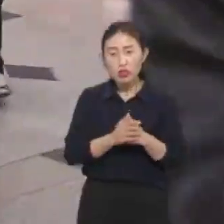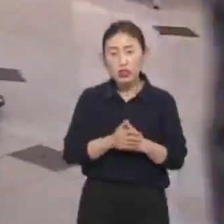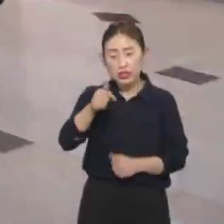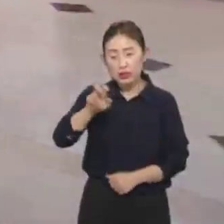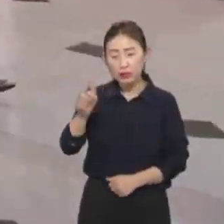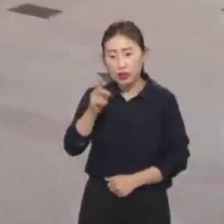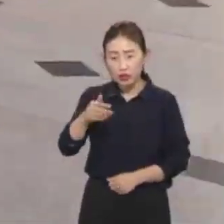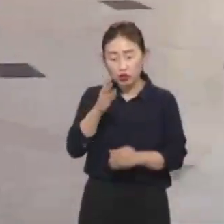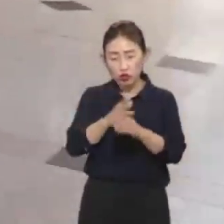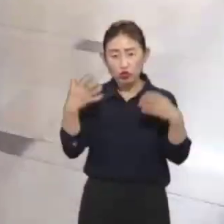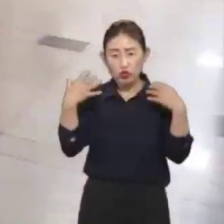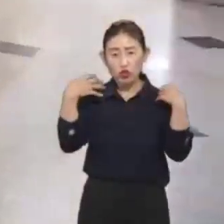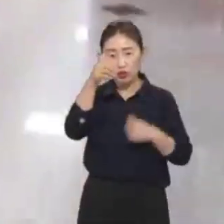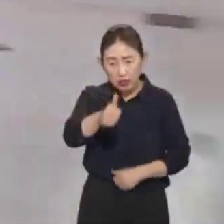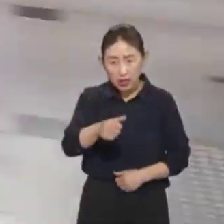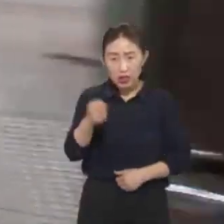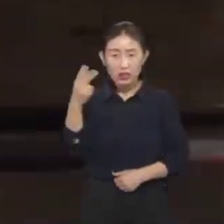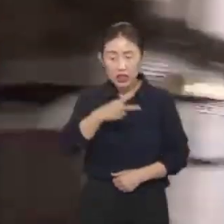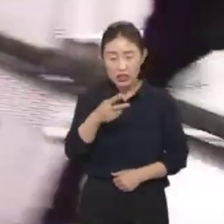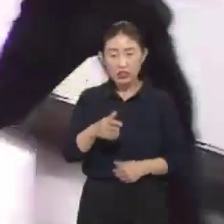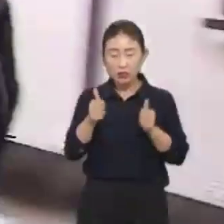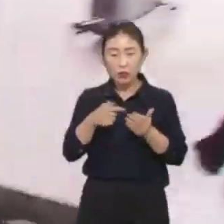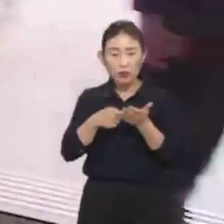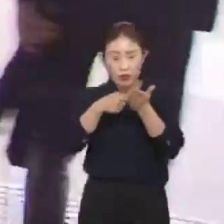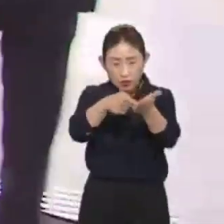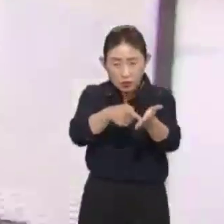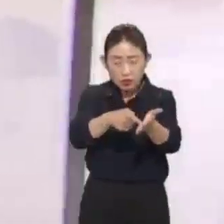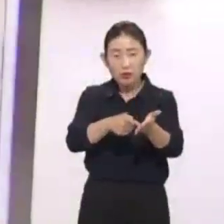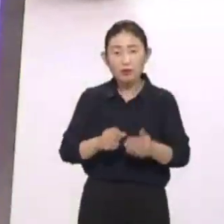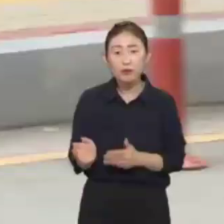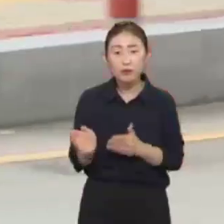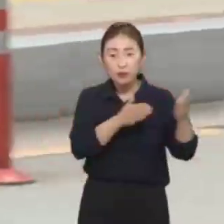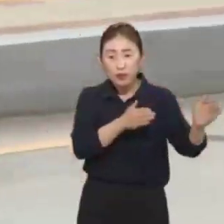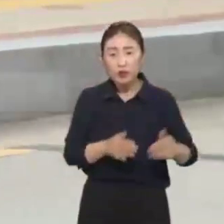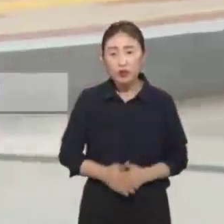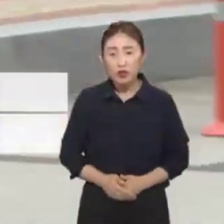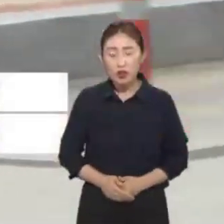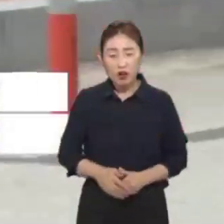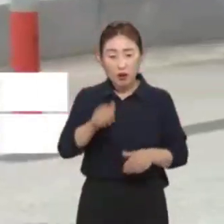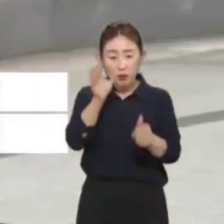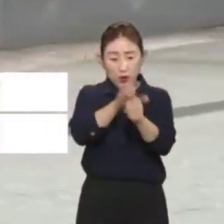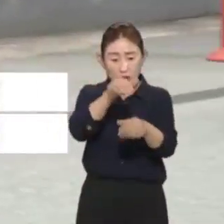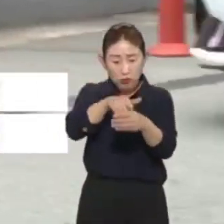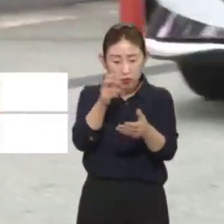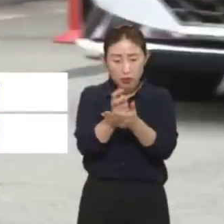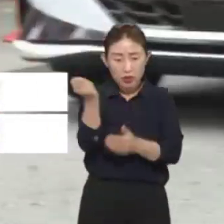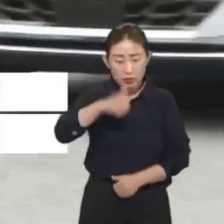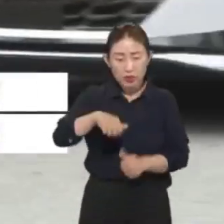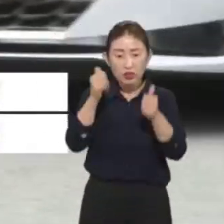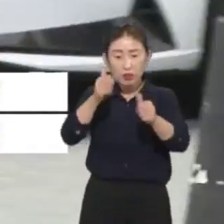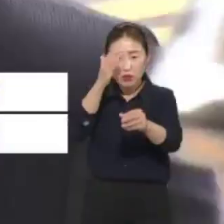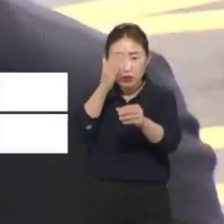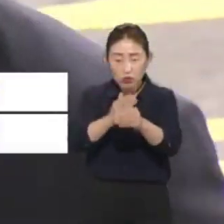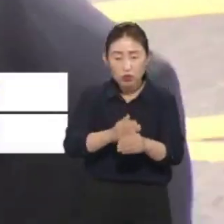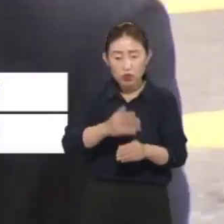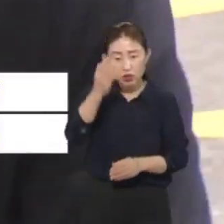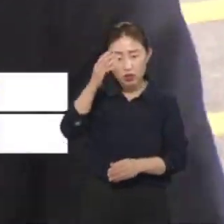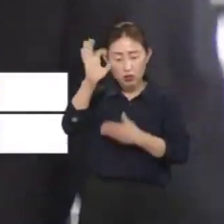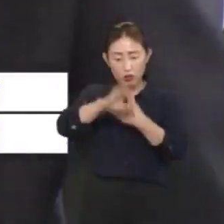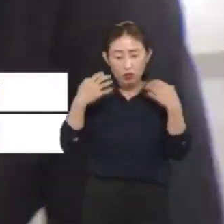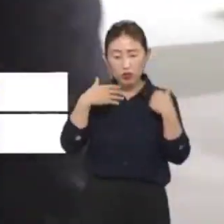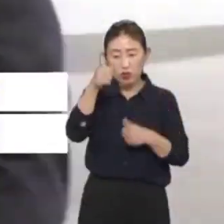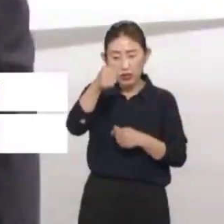김광신 대전 중구청장은 상고장을 제출해 대법원 판단을 받게 됐고 위탁선거법 위반 혐의로 재판에 넘겨진 서철모